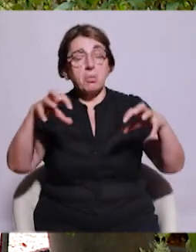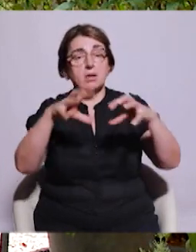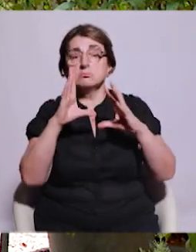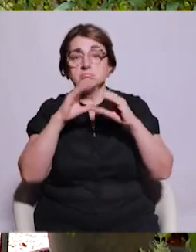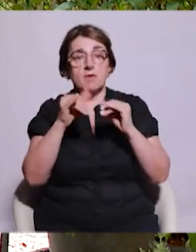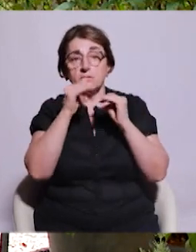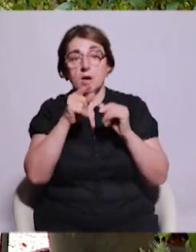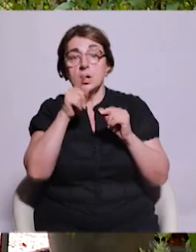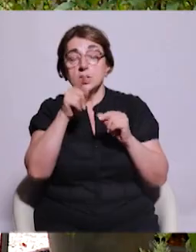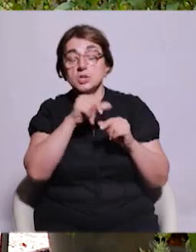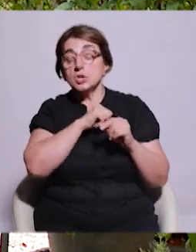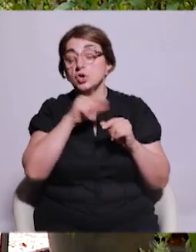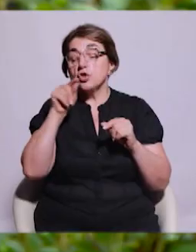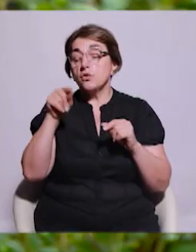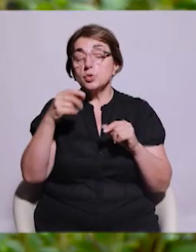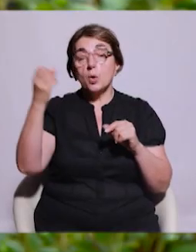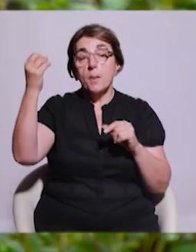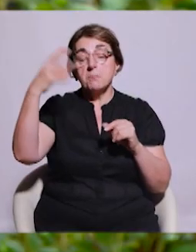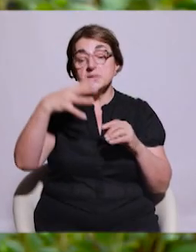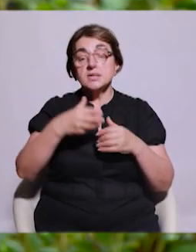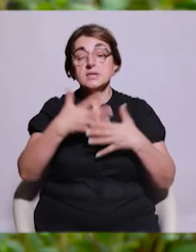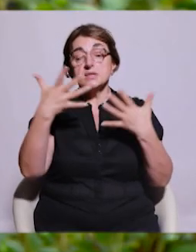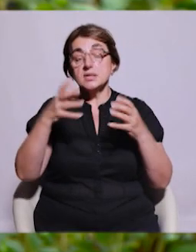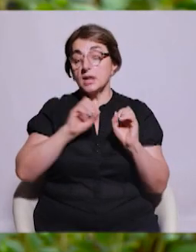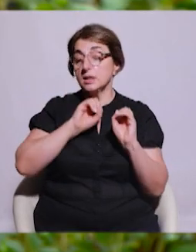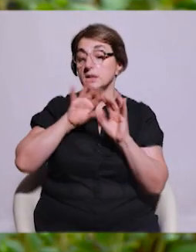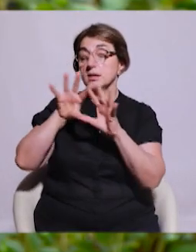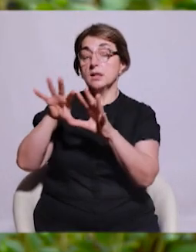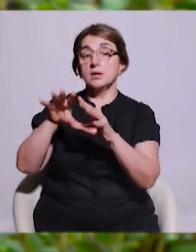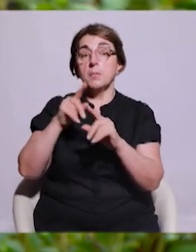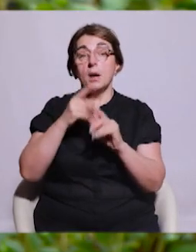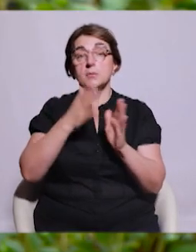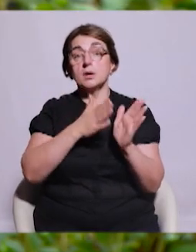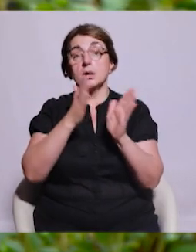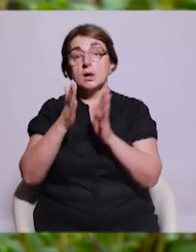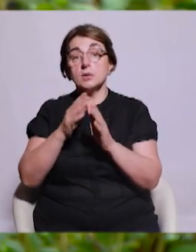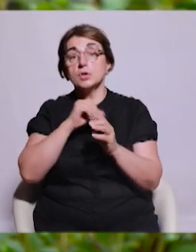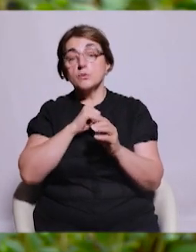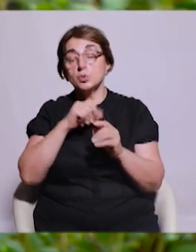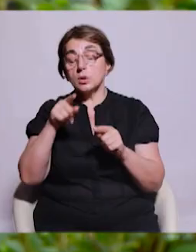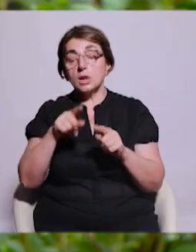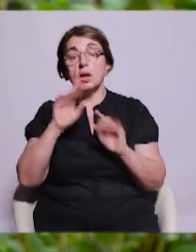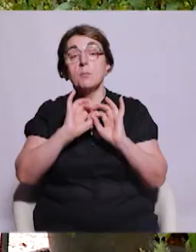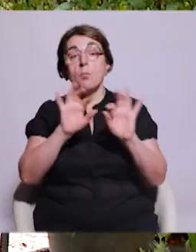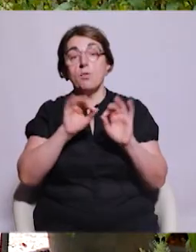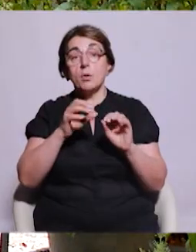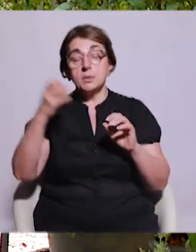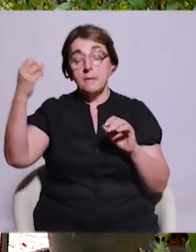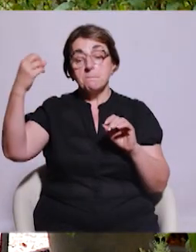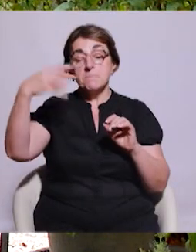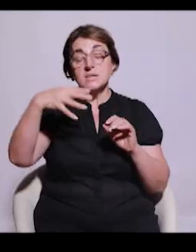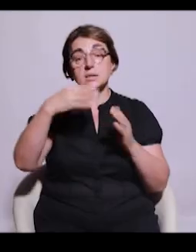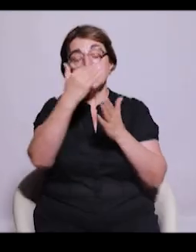ისინი მზის სინათლით ნათდებიან. ფიქრობ, ახლა უკვე მზად ვართ, გადავიდეთ მზის სისტემის პლანეტებზე.